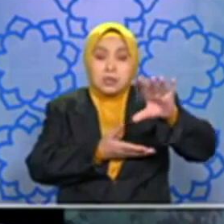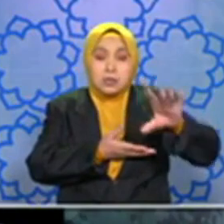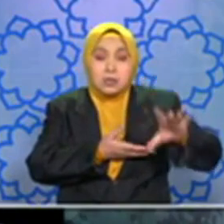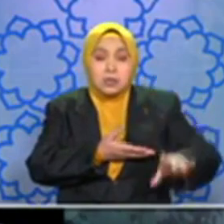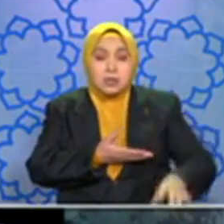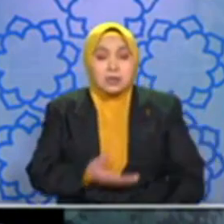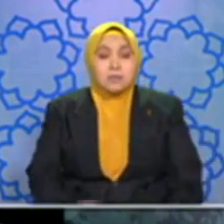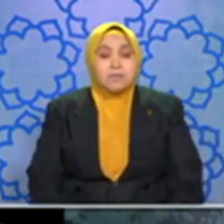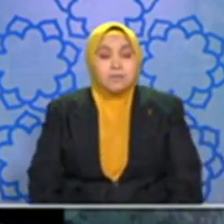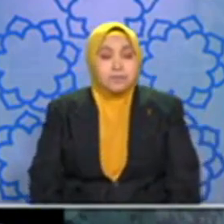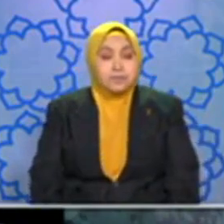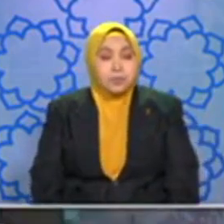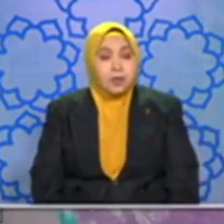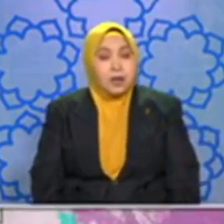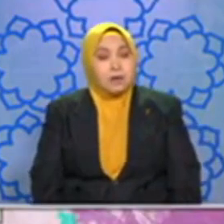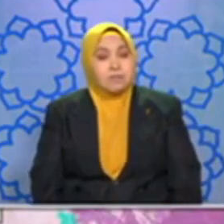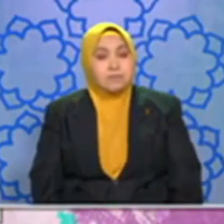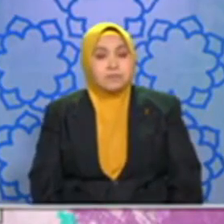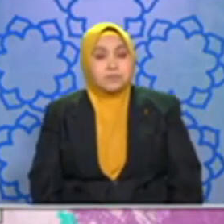rajim.